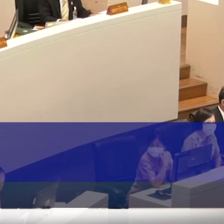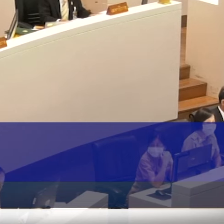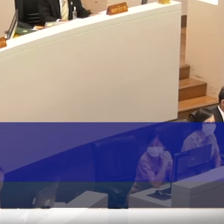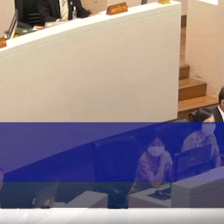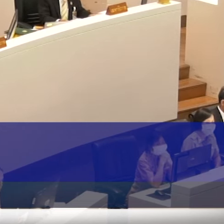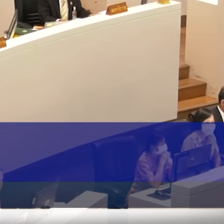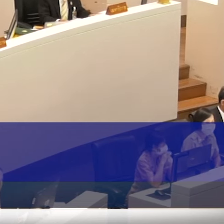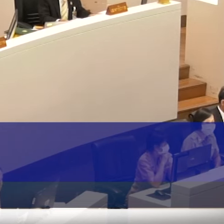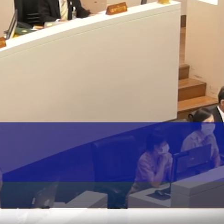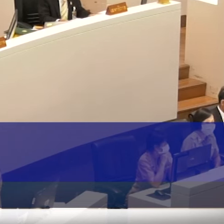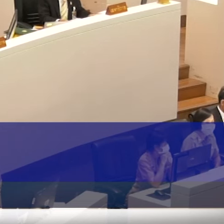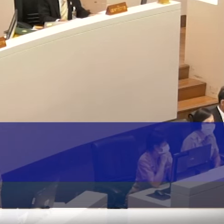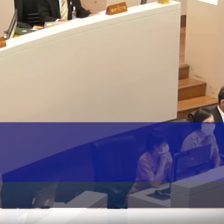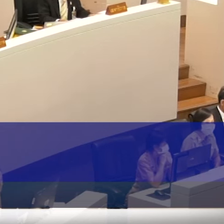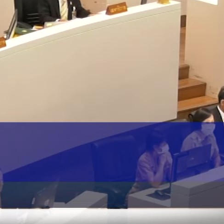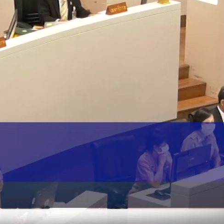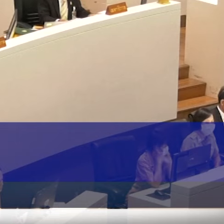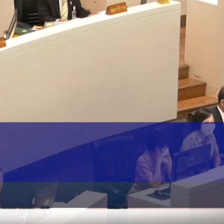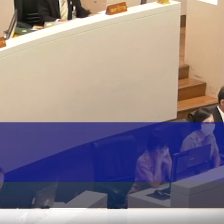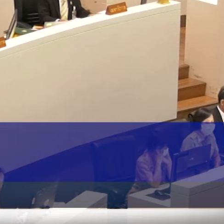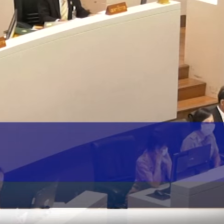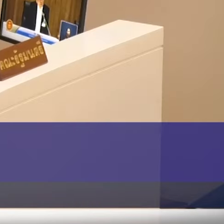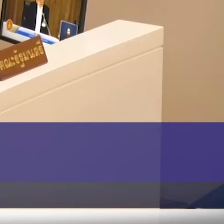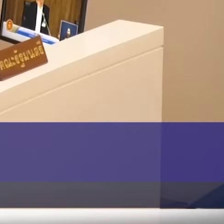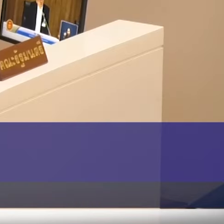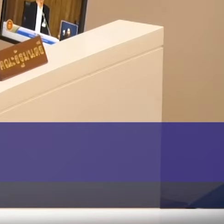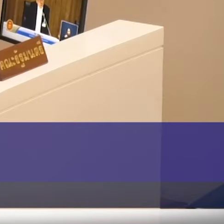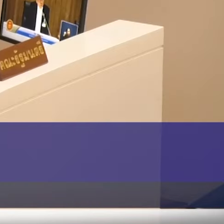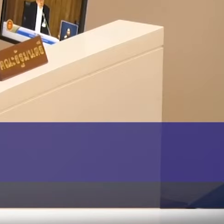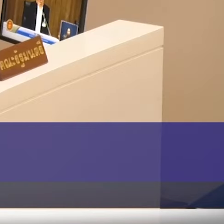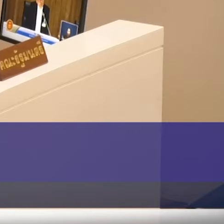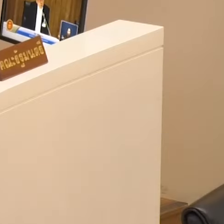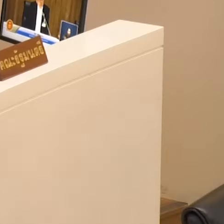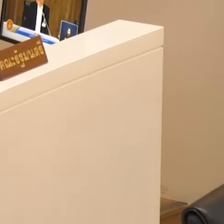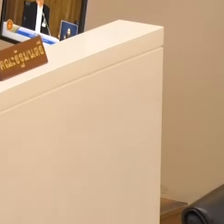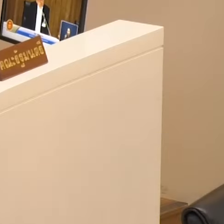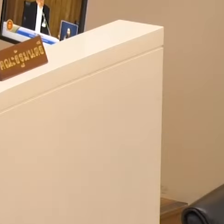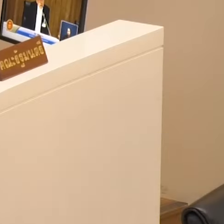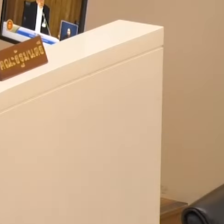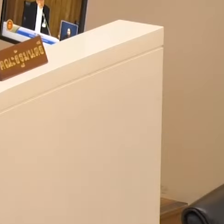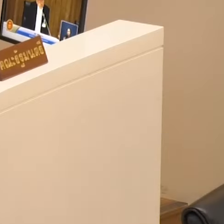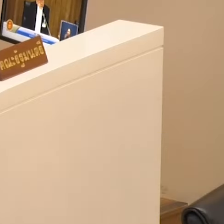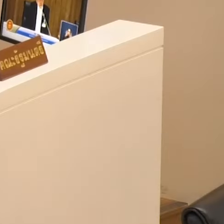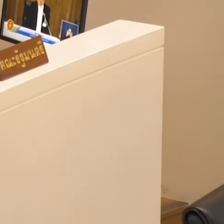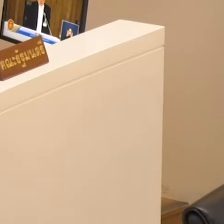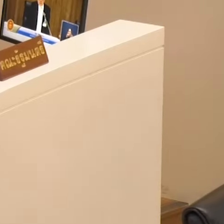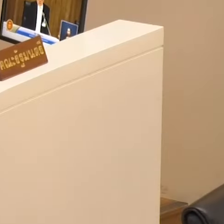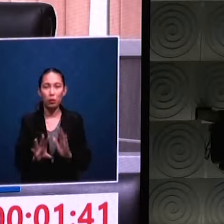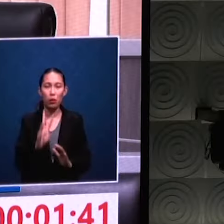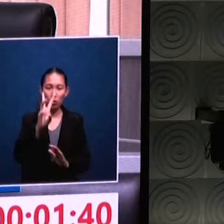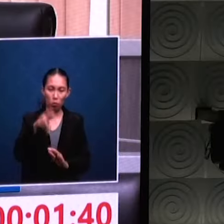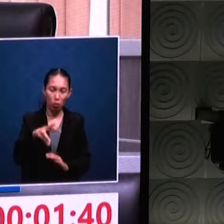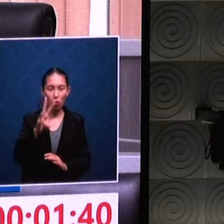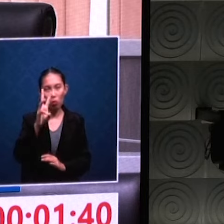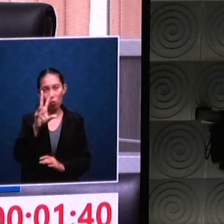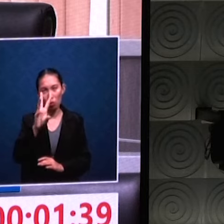งถามนายกรัฐมนตรีซึ่งนายอิทธิสิริรัฐยากรรัฐมนตรีช่วยว่าการกระทรวงเกษตรและสหกรณ์ได้รับม